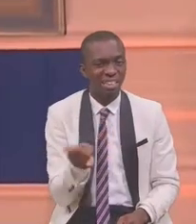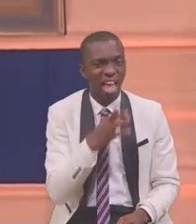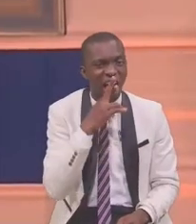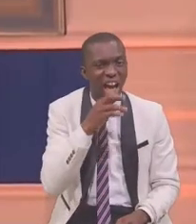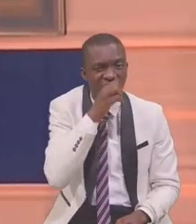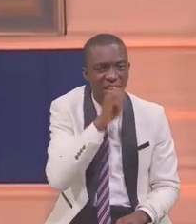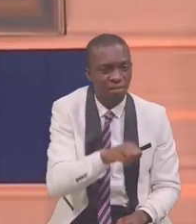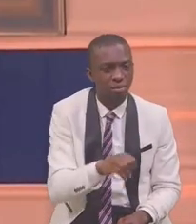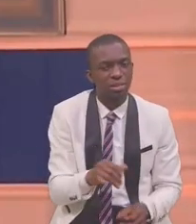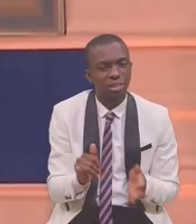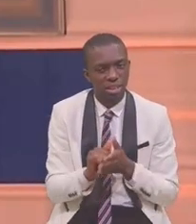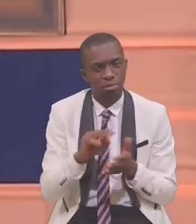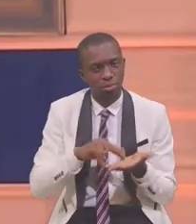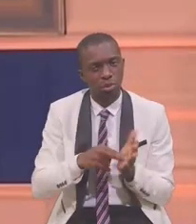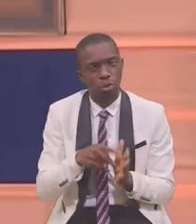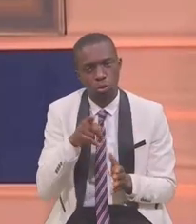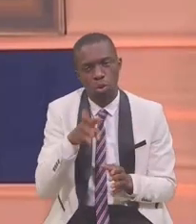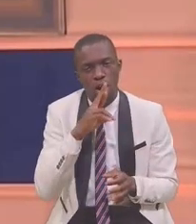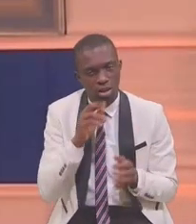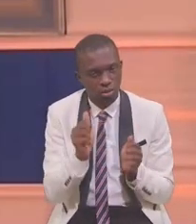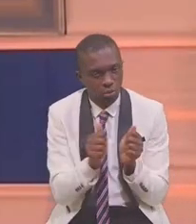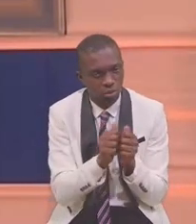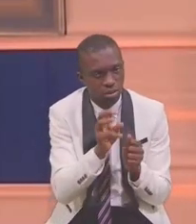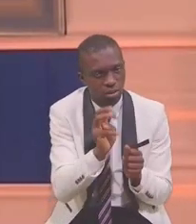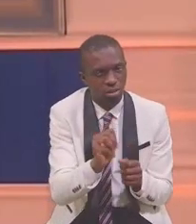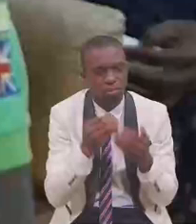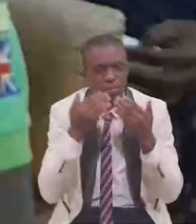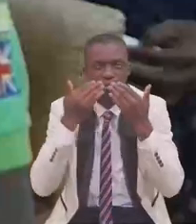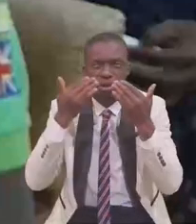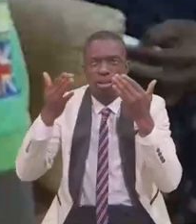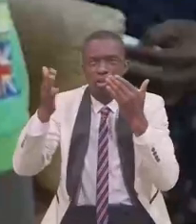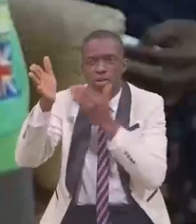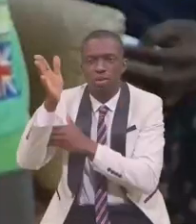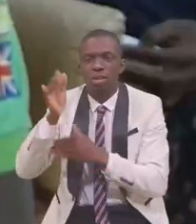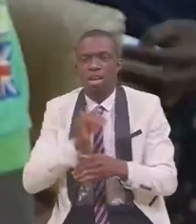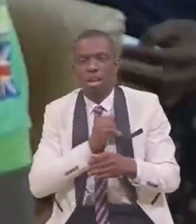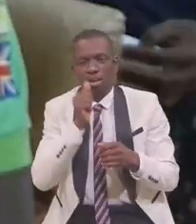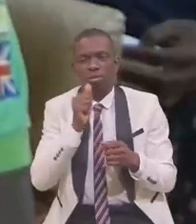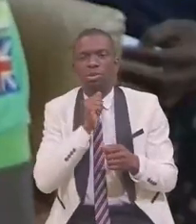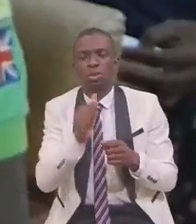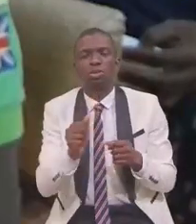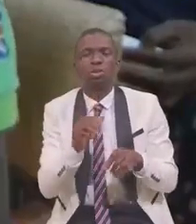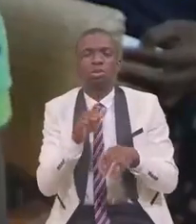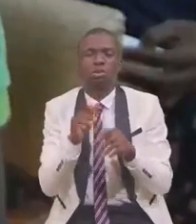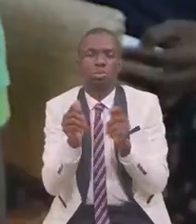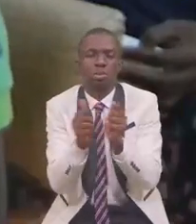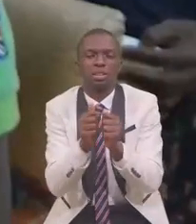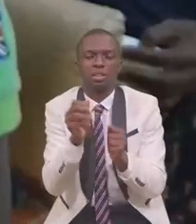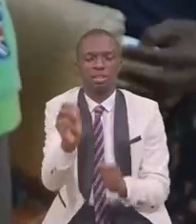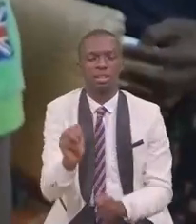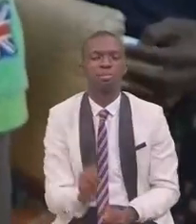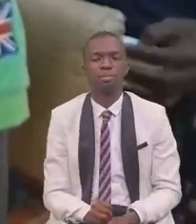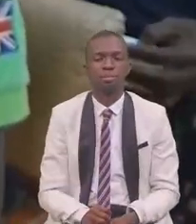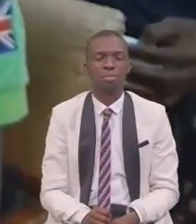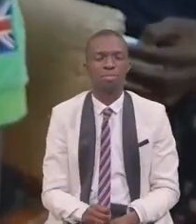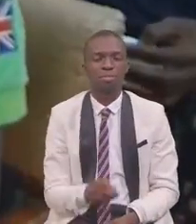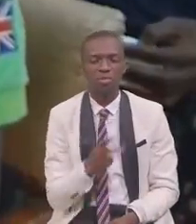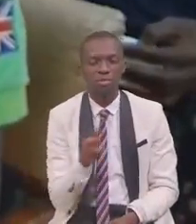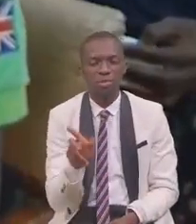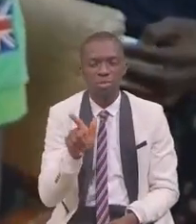tu peux dire que tu es de leur côté. Dieu merci, je ne suis pas de leur côté. Le verset 27, l'homme inique est